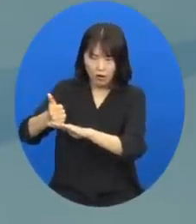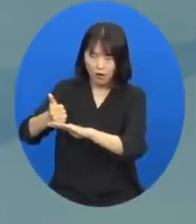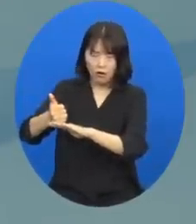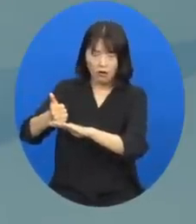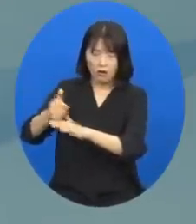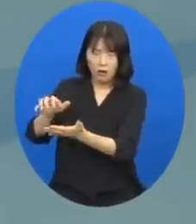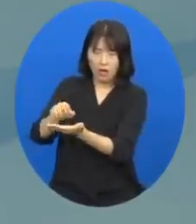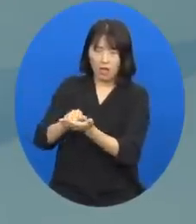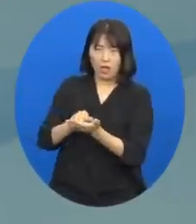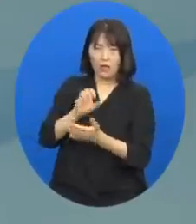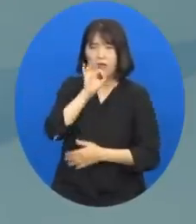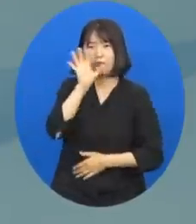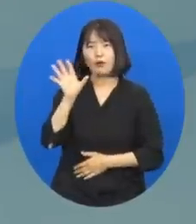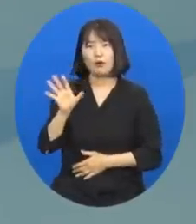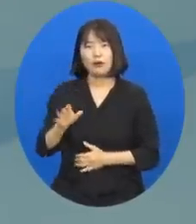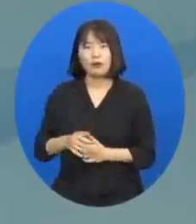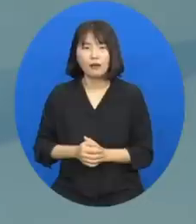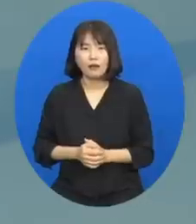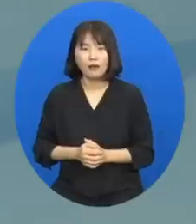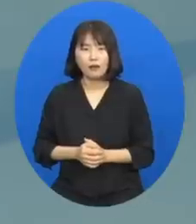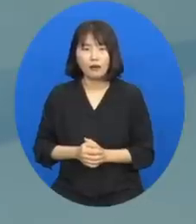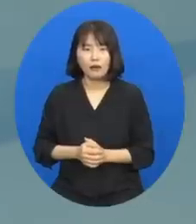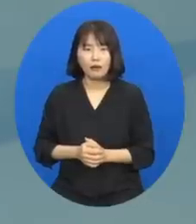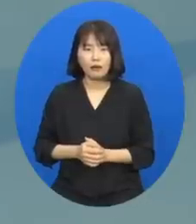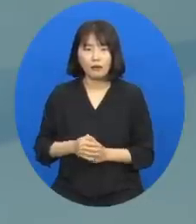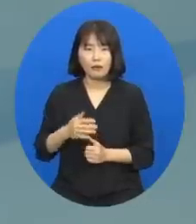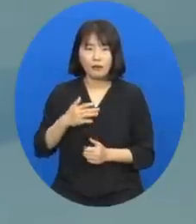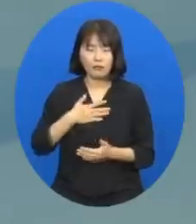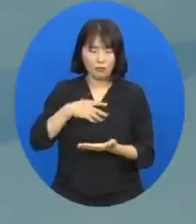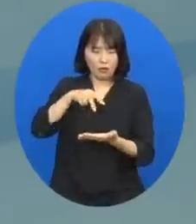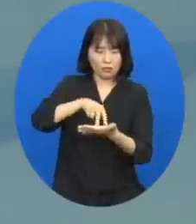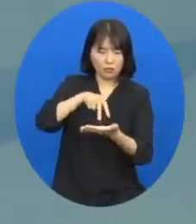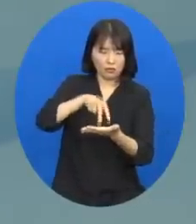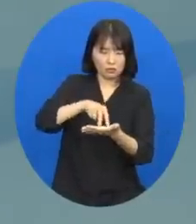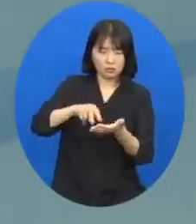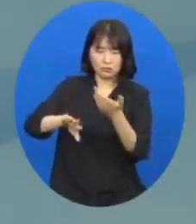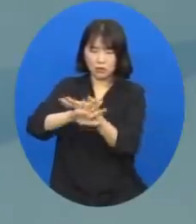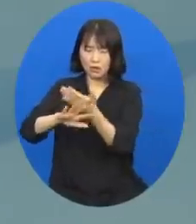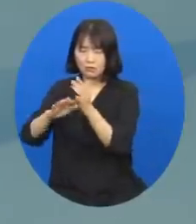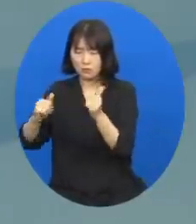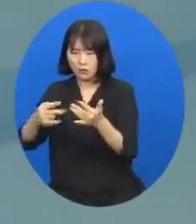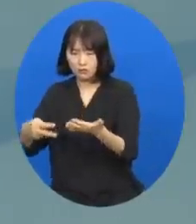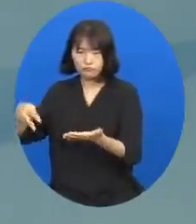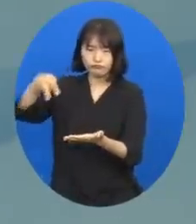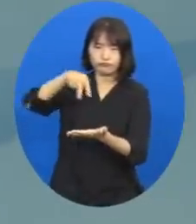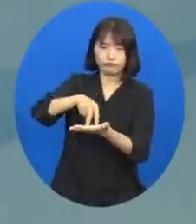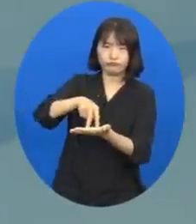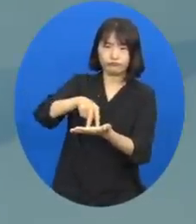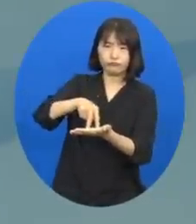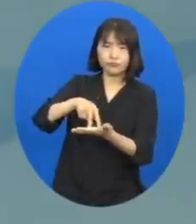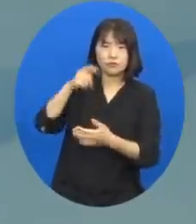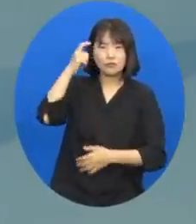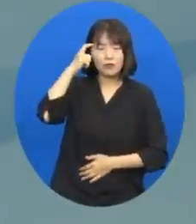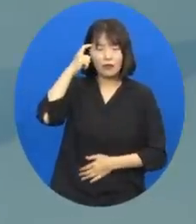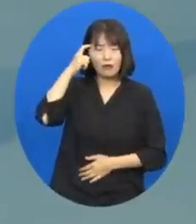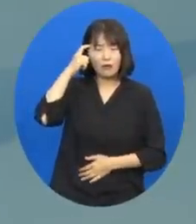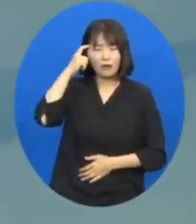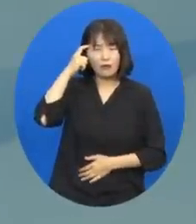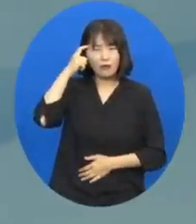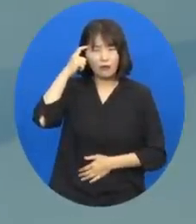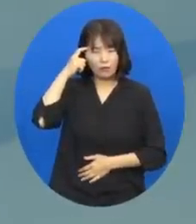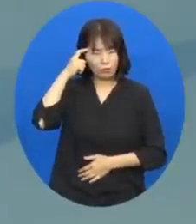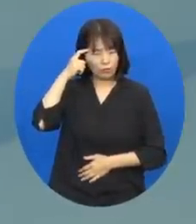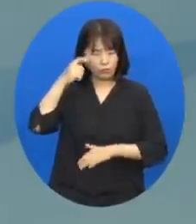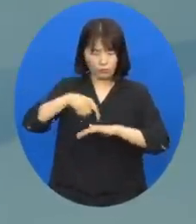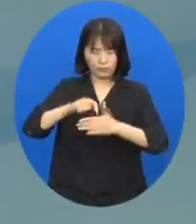내가 있어야 할 위치에 다른 누군가가 내 자리를 차지하고 있다고 생각하니까 그 마음이 너무나 불편한